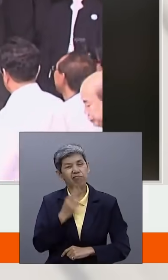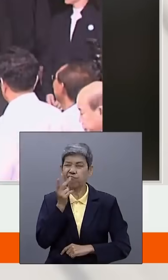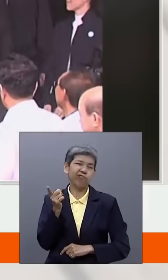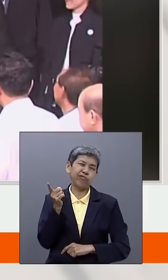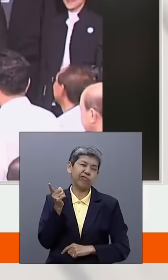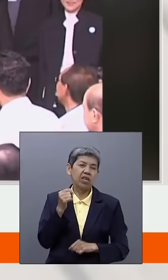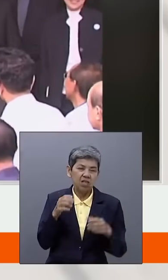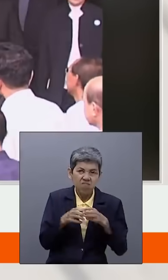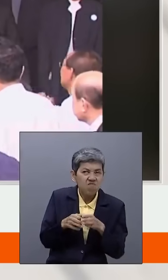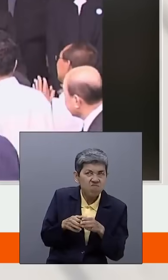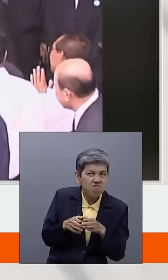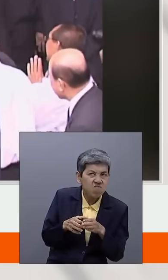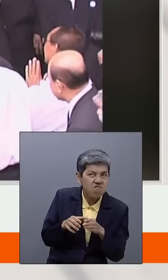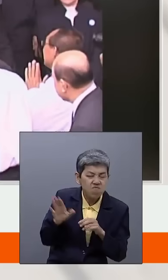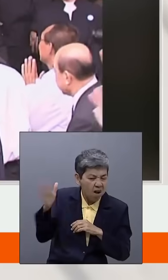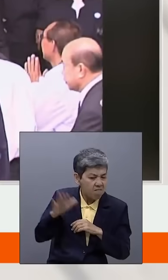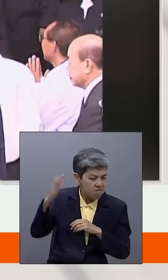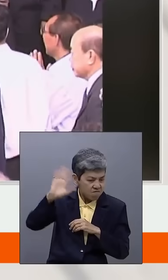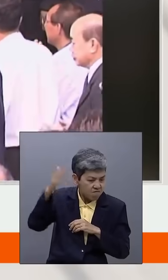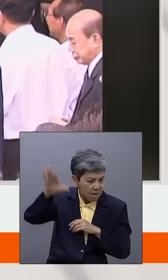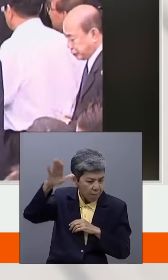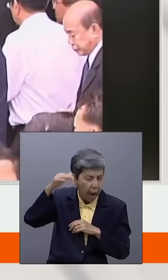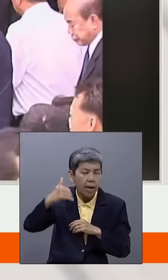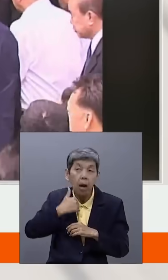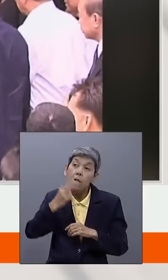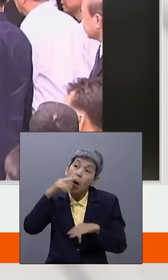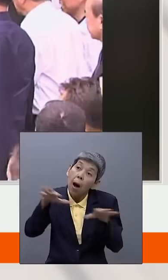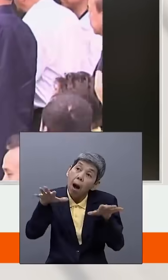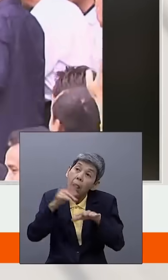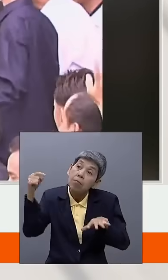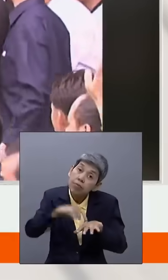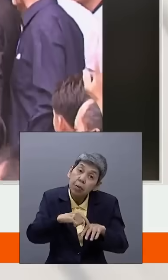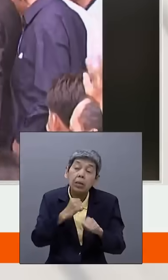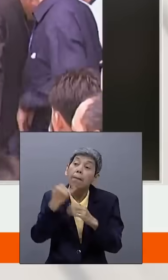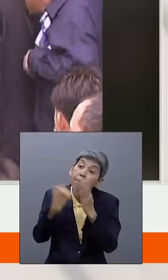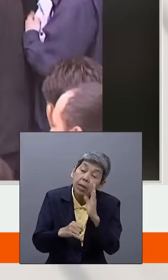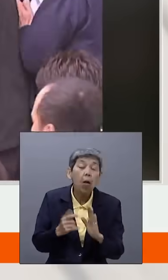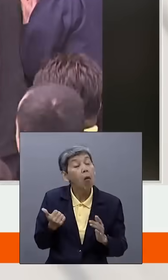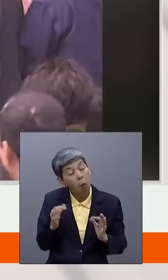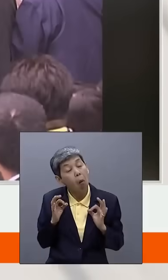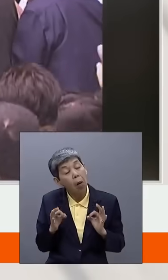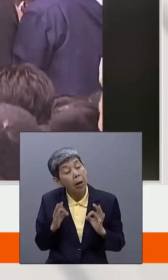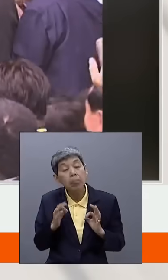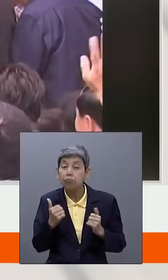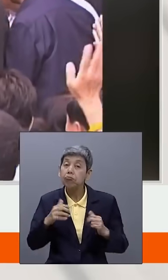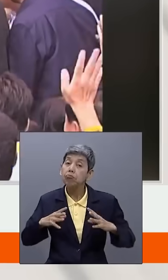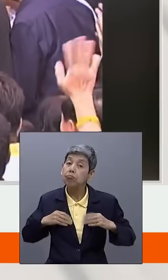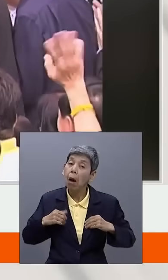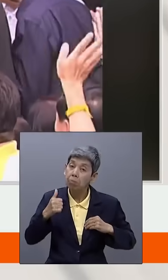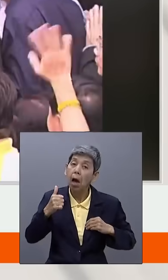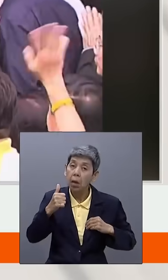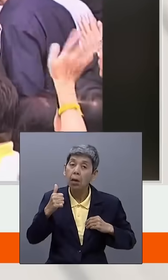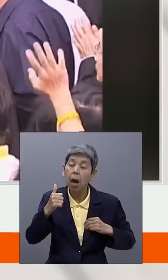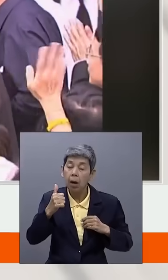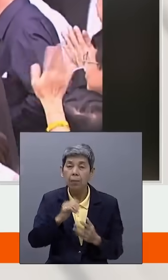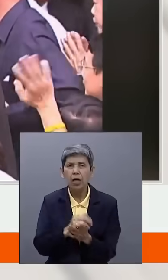ก็ฝ่ายที่เขาไม่เห็นด้วยเขาก็ไม่อยากให้กลับบ้านเมืองจะเป็นปัญหาแต่ถ้ากลับมาแล้วแกมารับโทษเนี่ยไปว่าแกไม่ได้นะครับ ค่ะ นะครับ